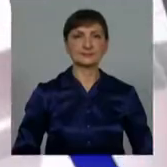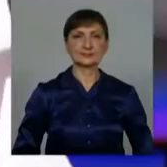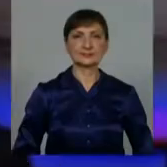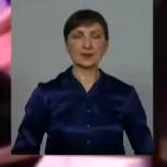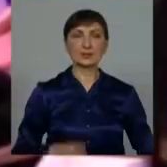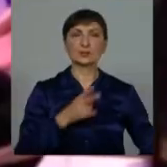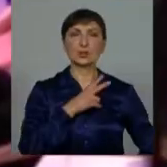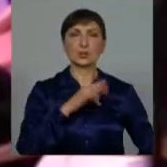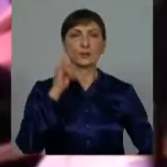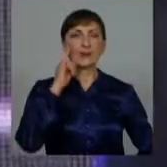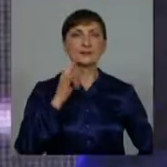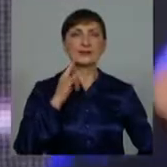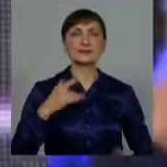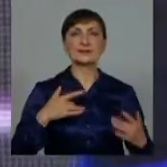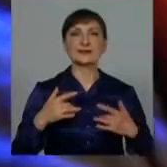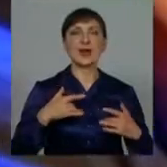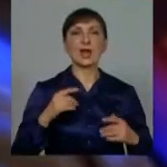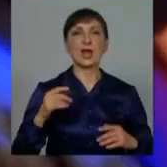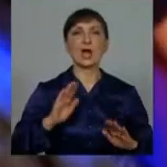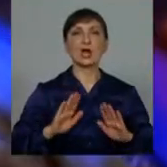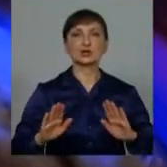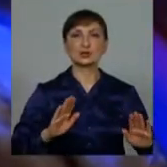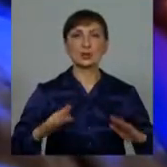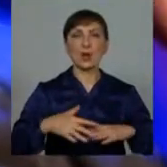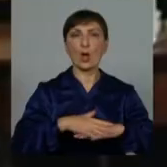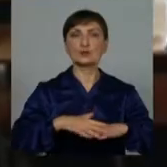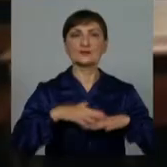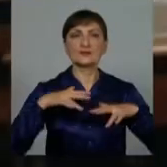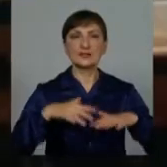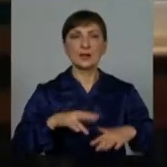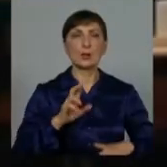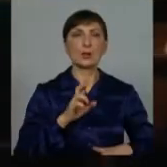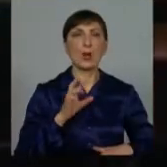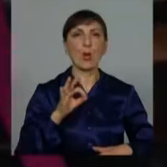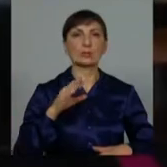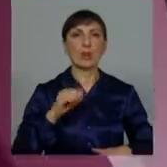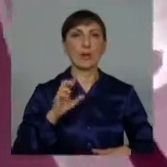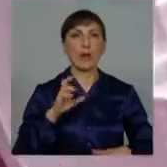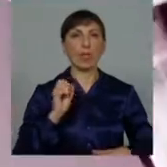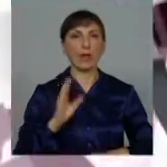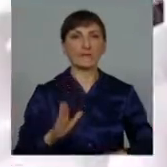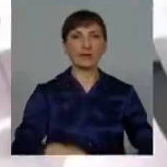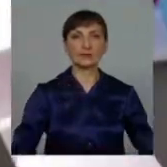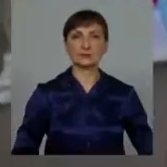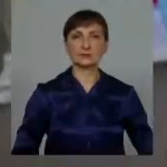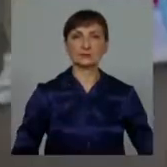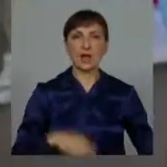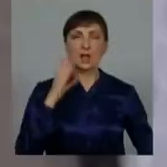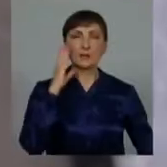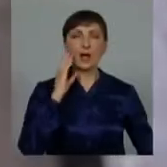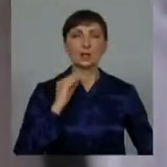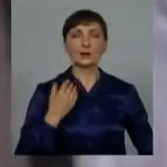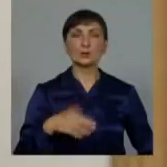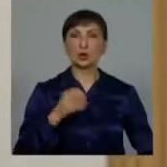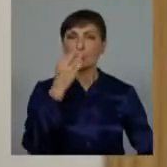Ушел из жизни казахстанский театральный режиссер и общественный деятель Булат Атабаев. В Алматы из Токио